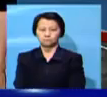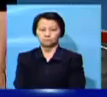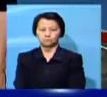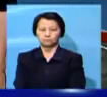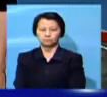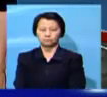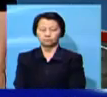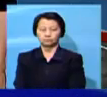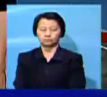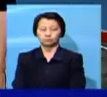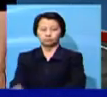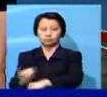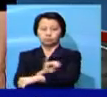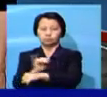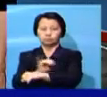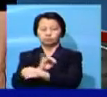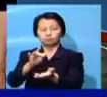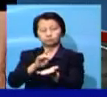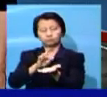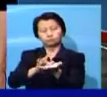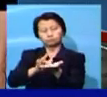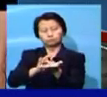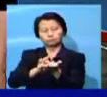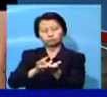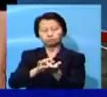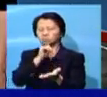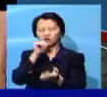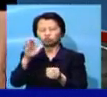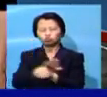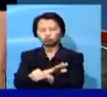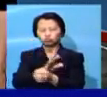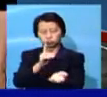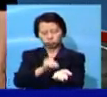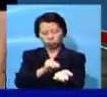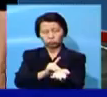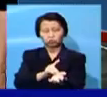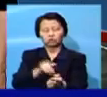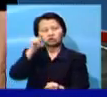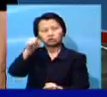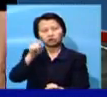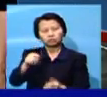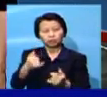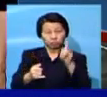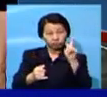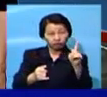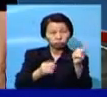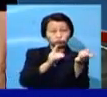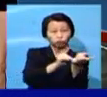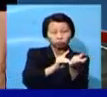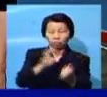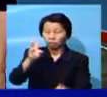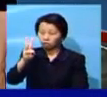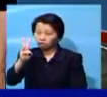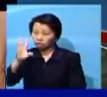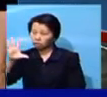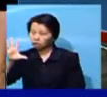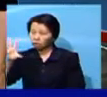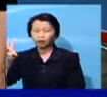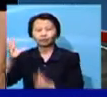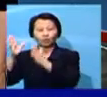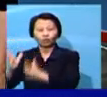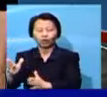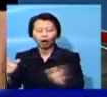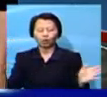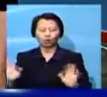siasatan industri perubatan negara masih kekurangan Doktor dengan nisbah terkini seorang Doktor bagi 656